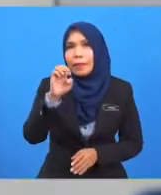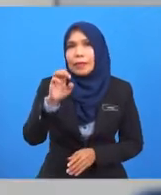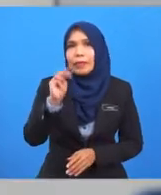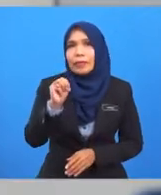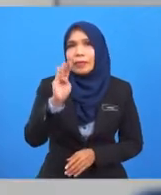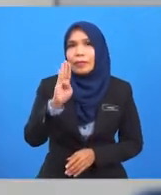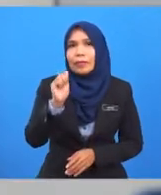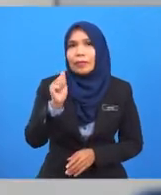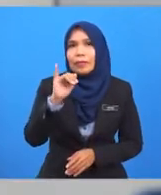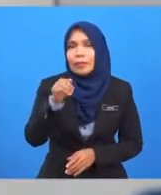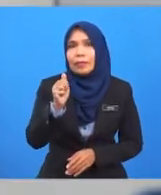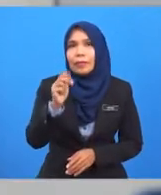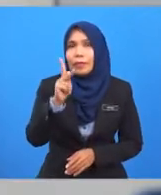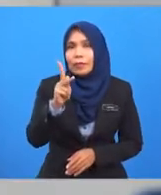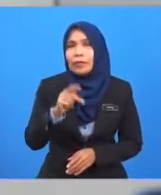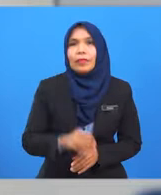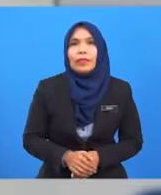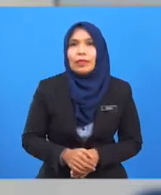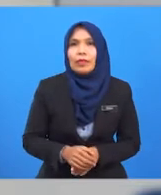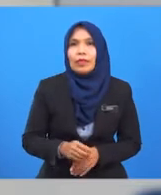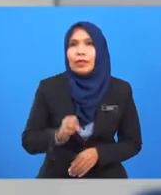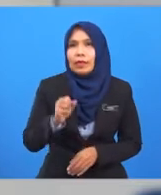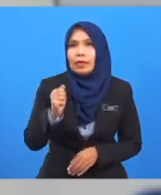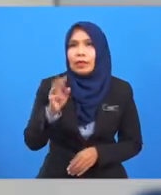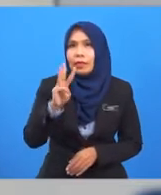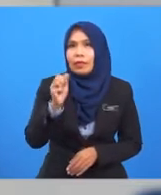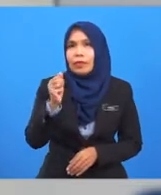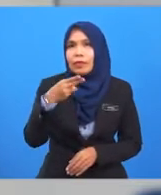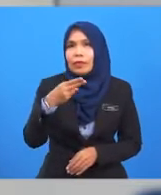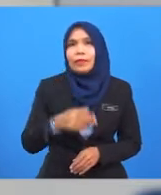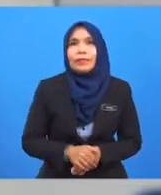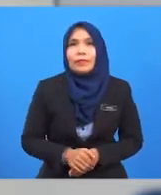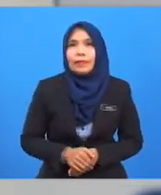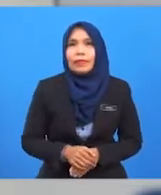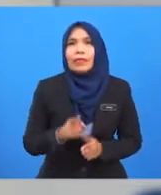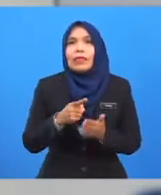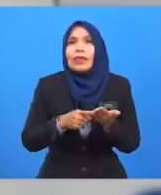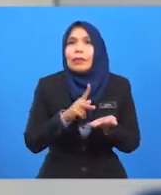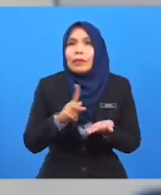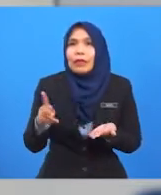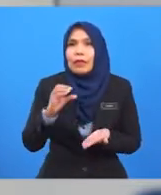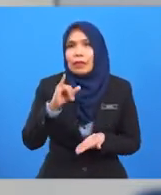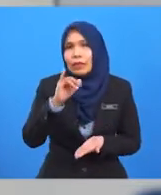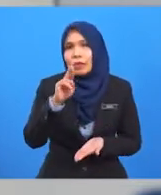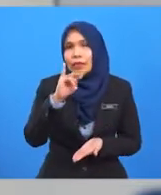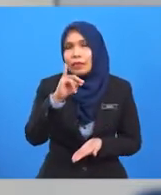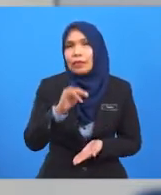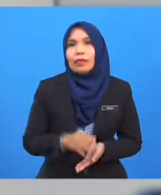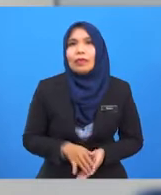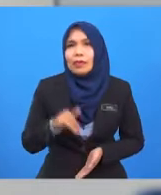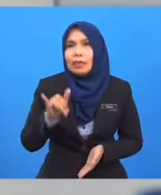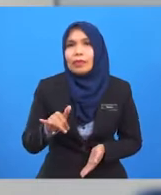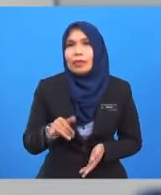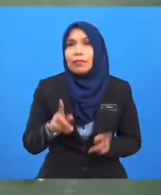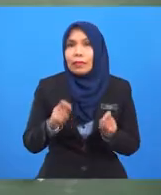Pada pendapat kamu, apakah ciri-ciri yang perlu ada pada mesin yang akan